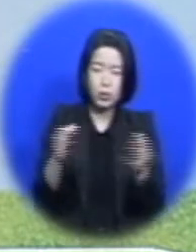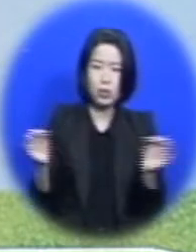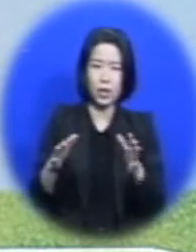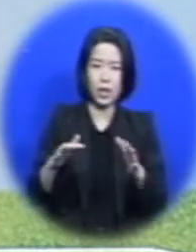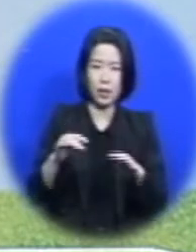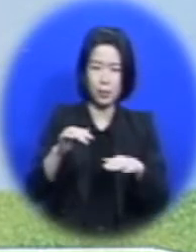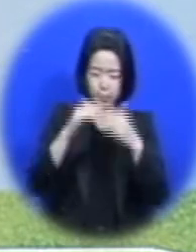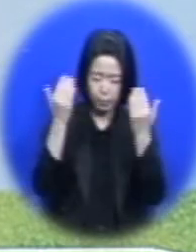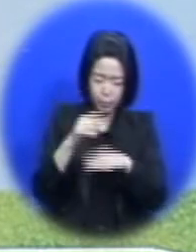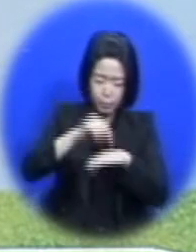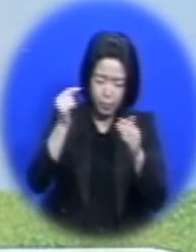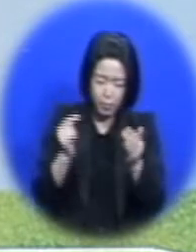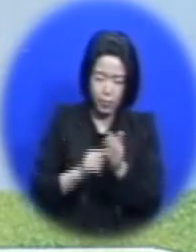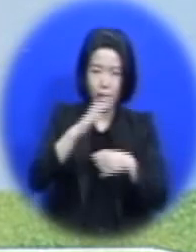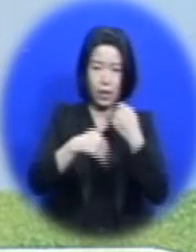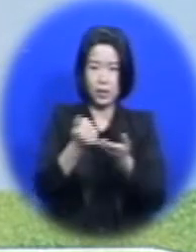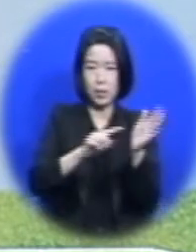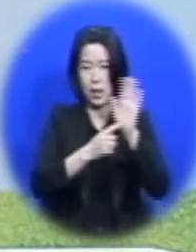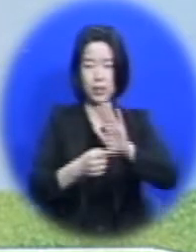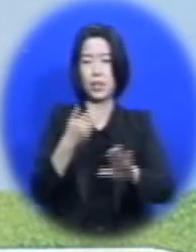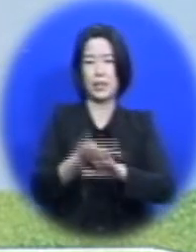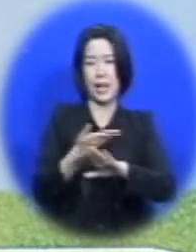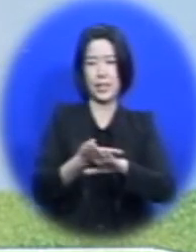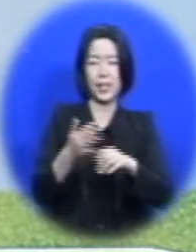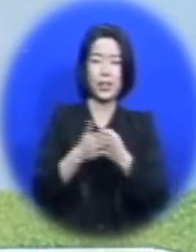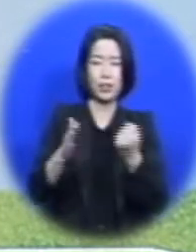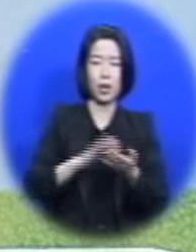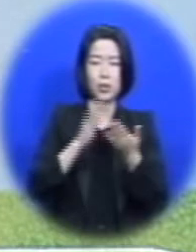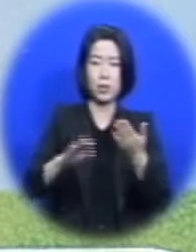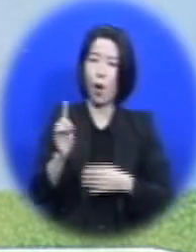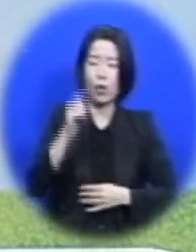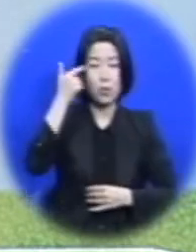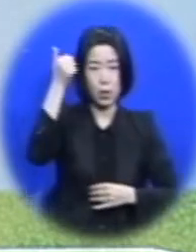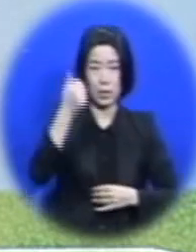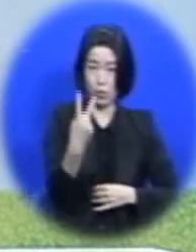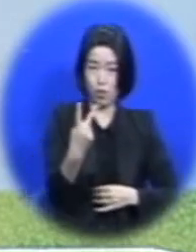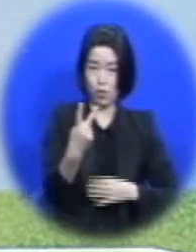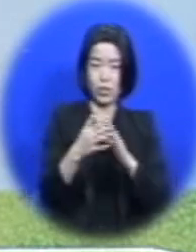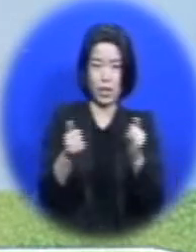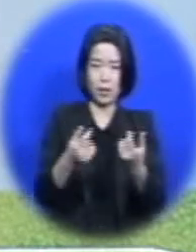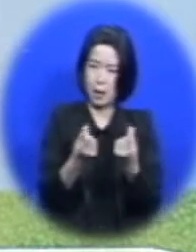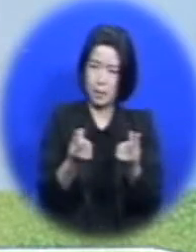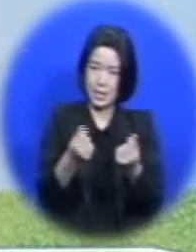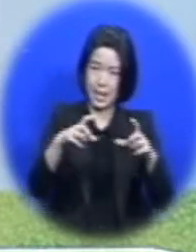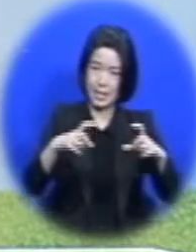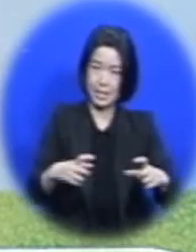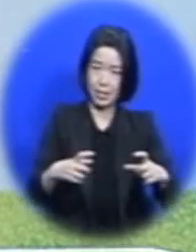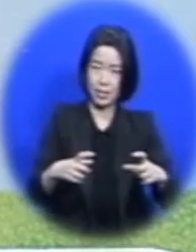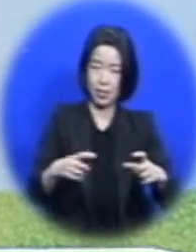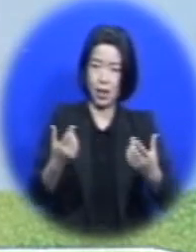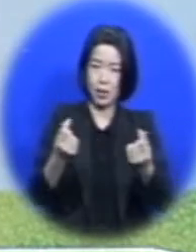하나님께 반응하는 것이 달랐기 때문입니다 어느 목사님 2분이 비슷한 지역에서 같이 목회